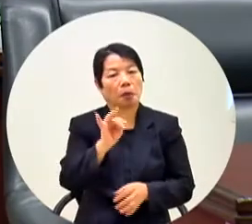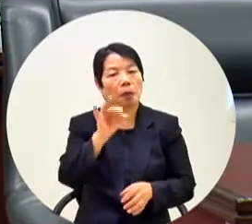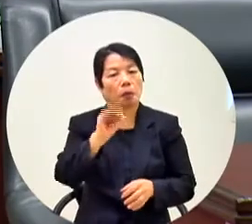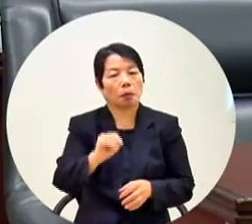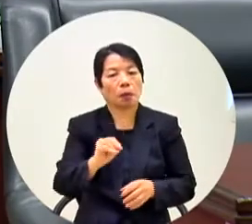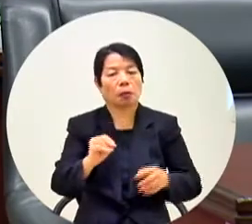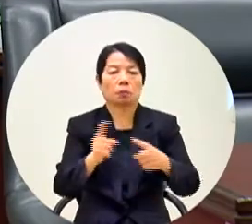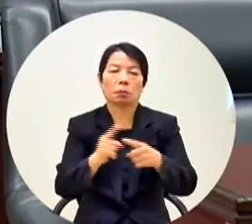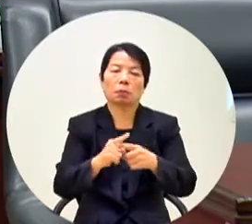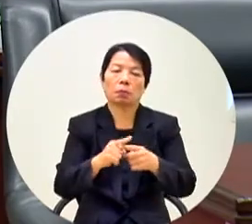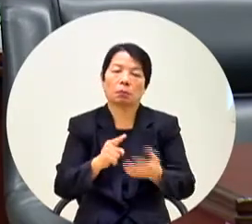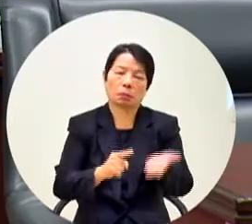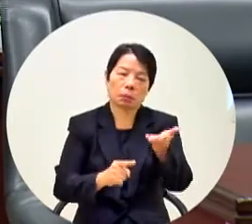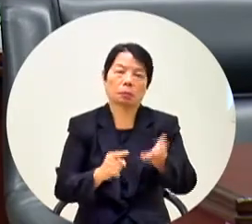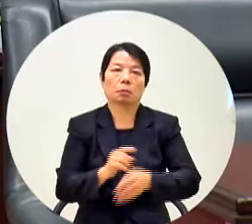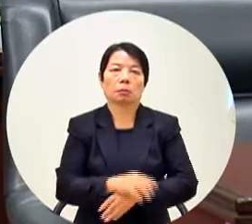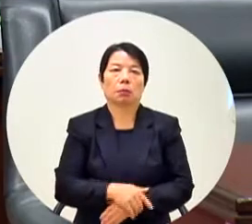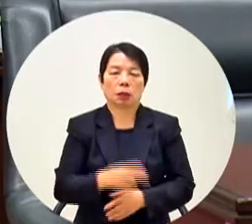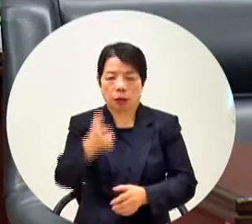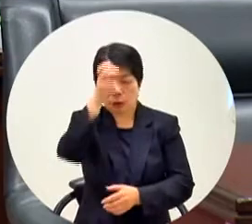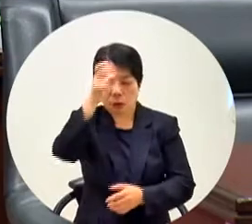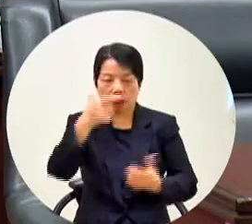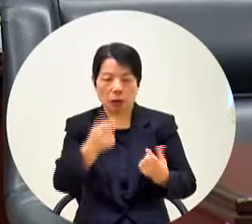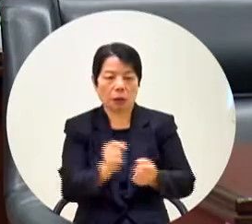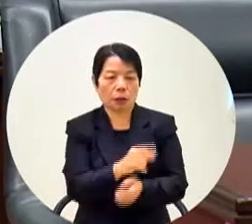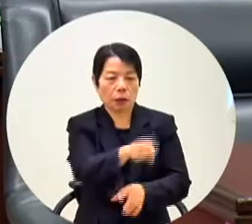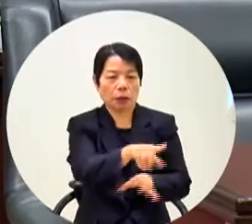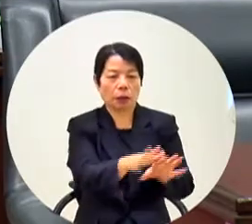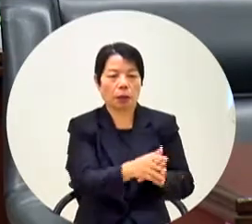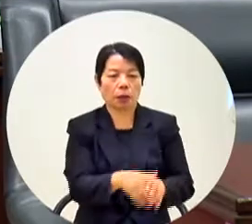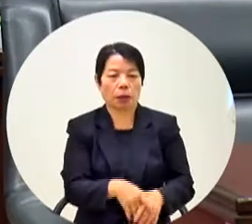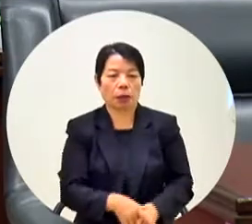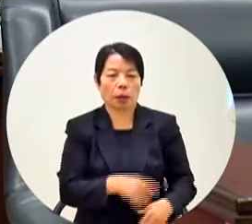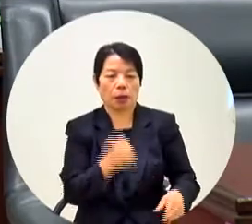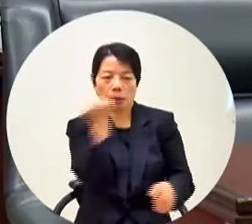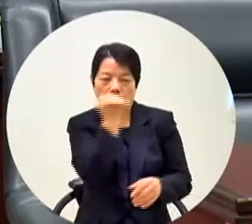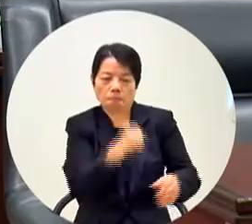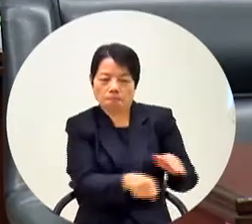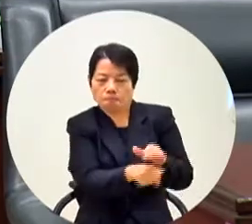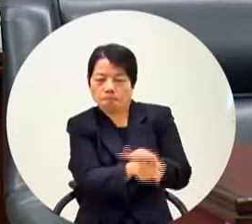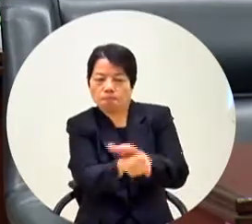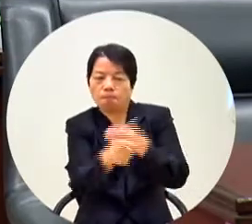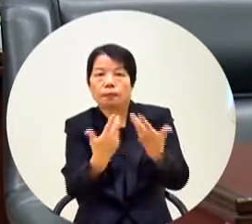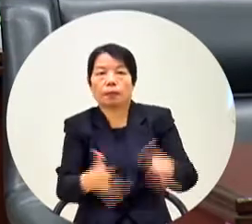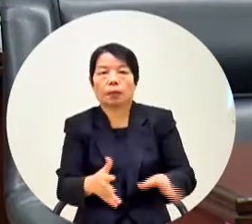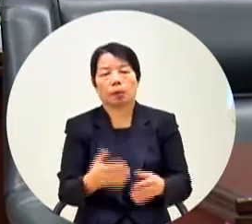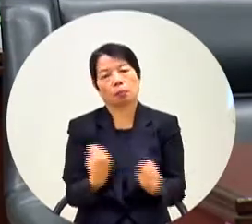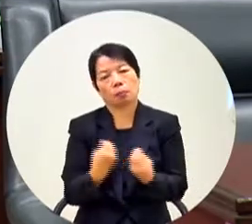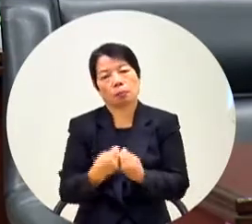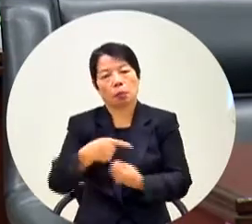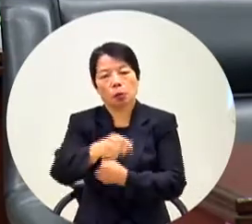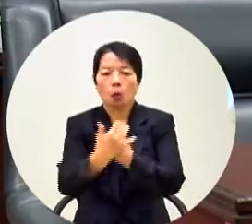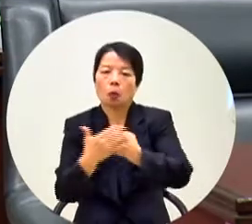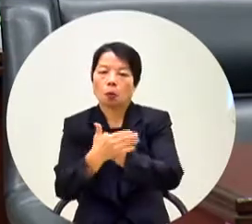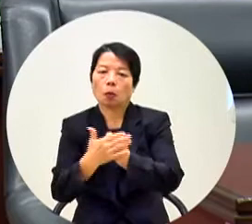讲啦，是遮咧作案的人遐尼啊多，咱是要安怎，吼、哦，去维护咱的环境？这咱顶的